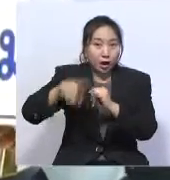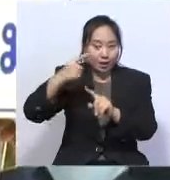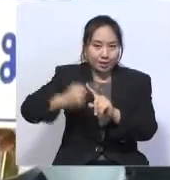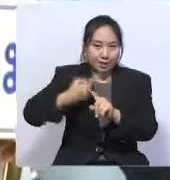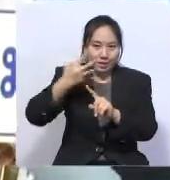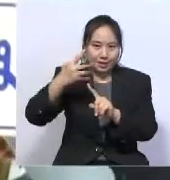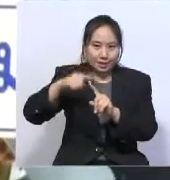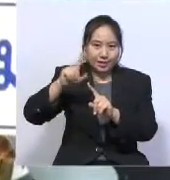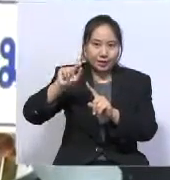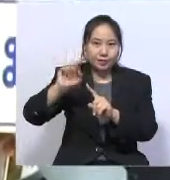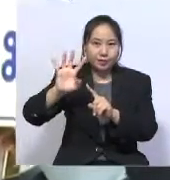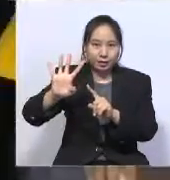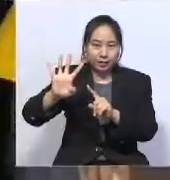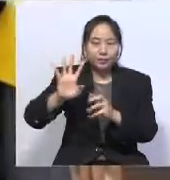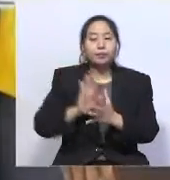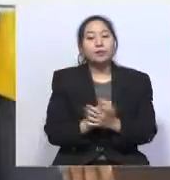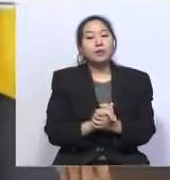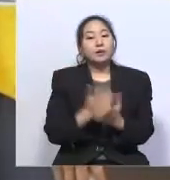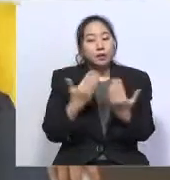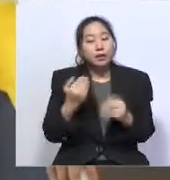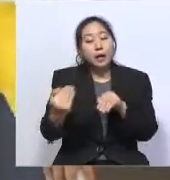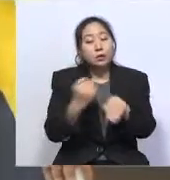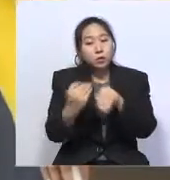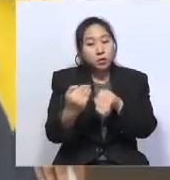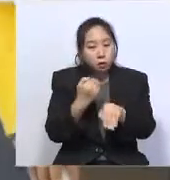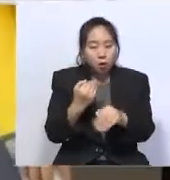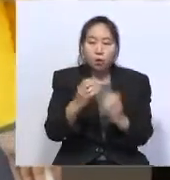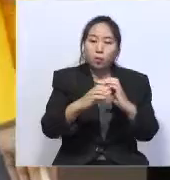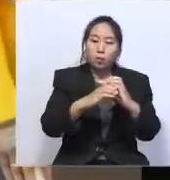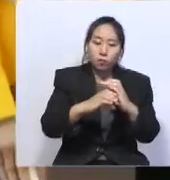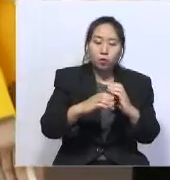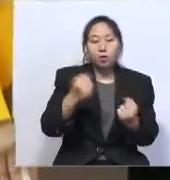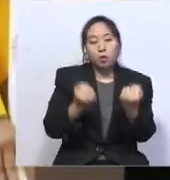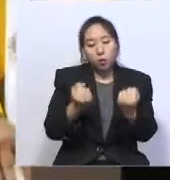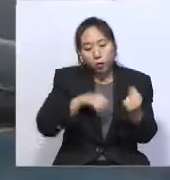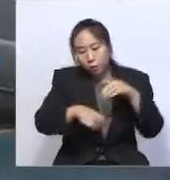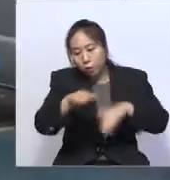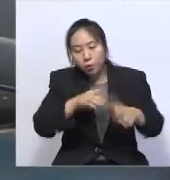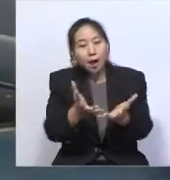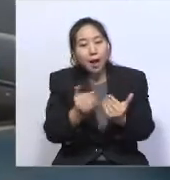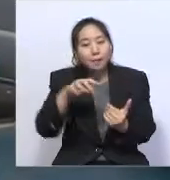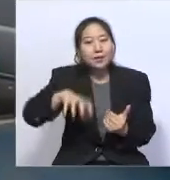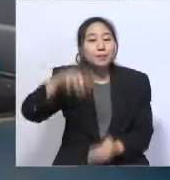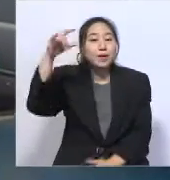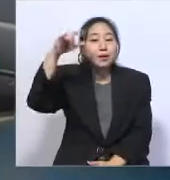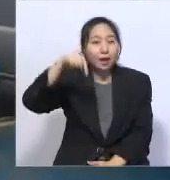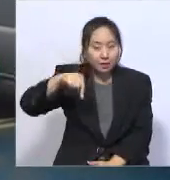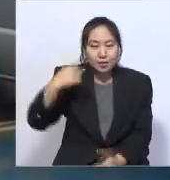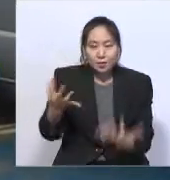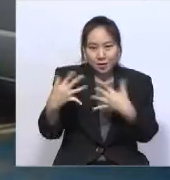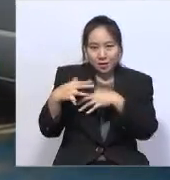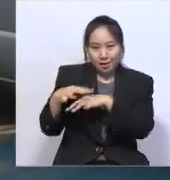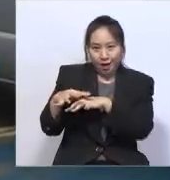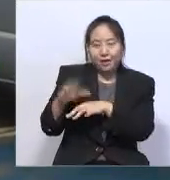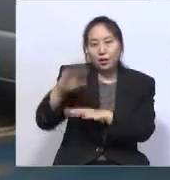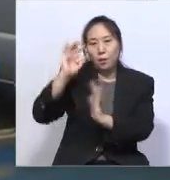ษายนนี้ค่ะในส่วนของด้านการจราจรและระบบขนส่งภายในท่าอากาศยานนะคะก็ได้มีการประสานการจราจรกับเจ้าหน้า